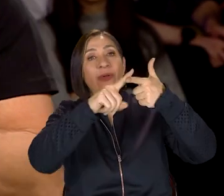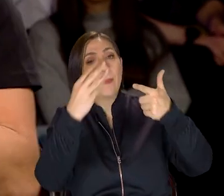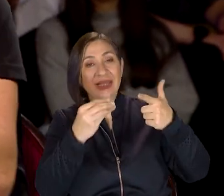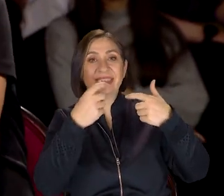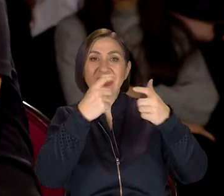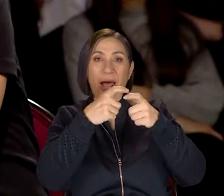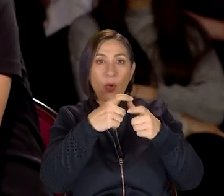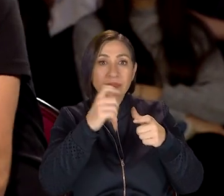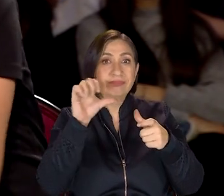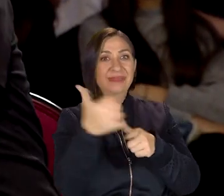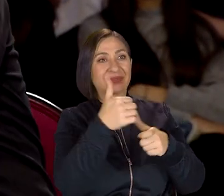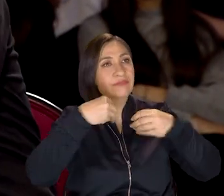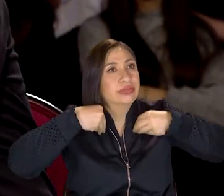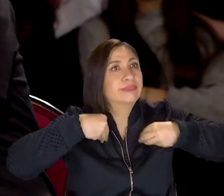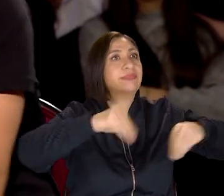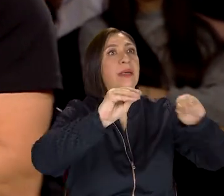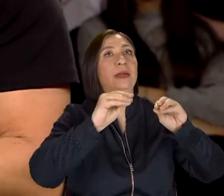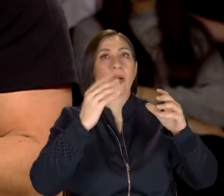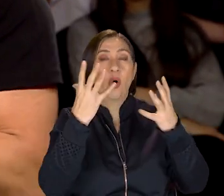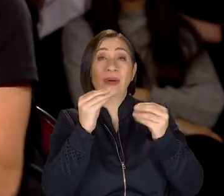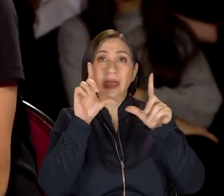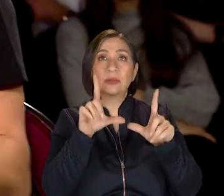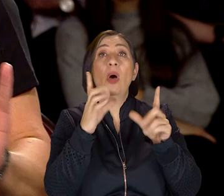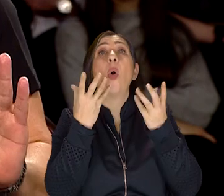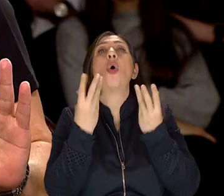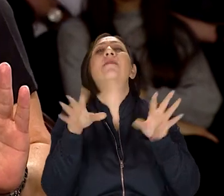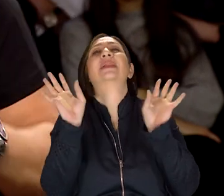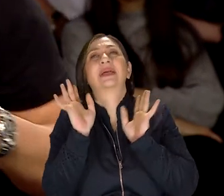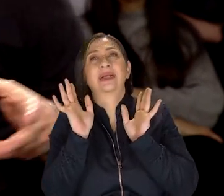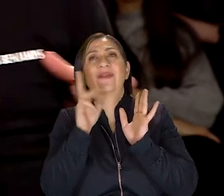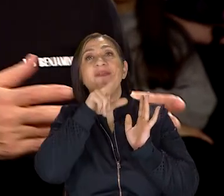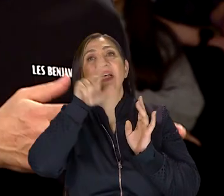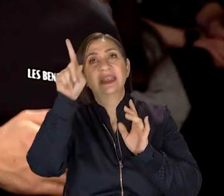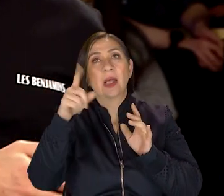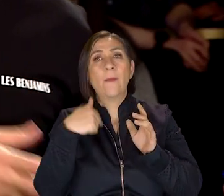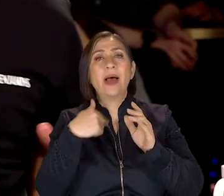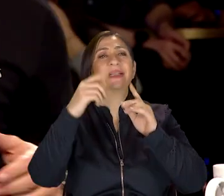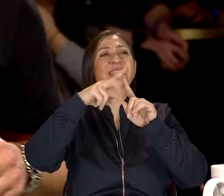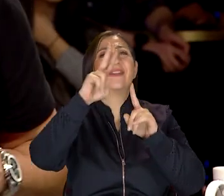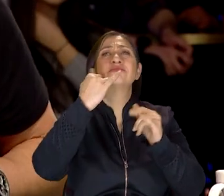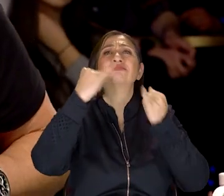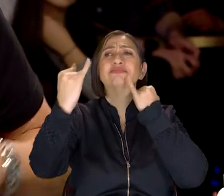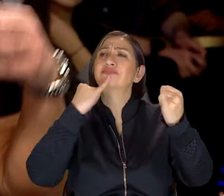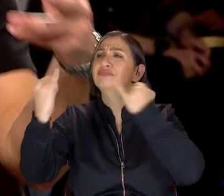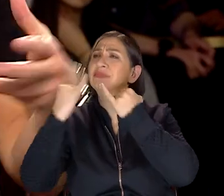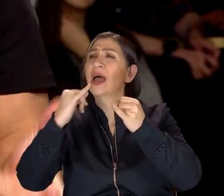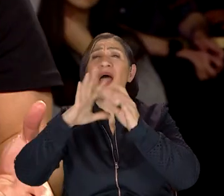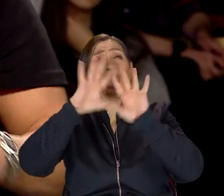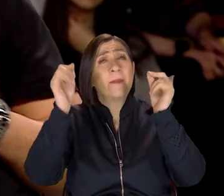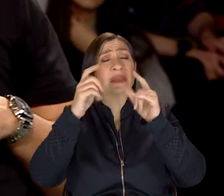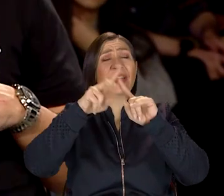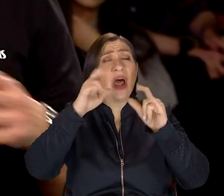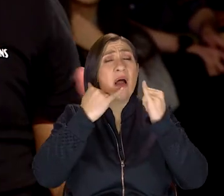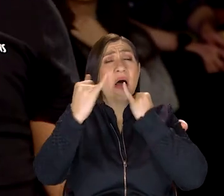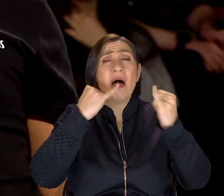olarak hatırı sayılır bir miktara ulaşmak. Onları hiçbiri olmadı. Ben programlara konuk oldum. Michel Drucker'inden tut bilmem nesine